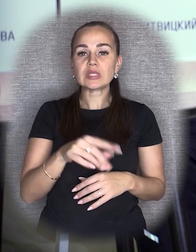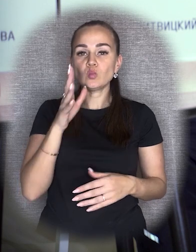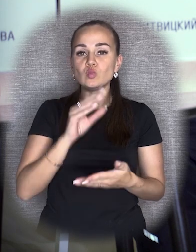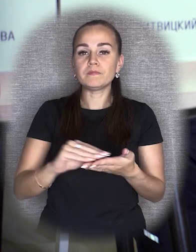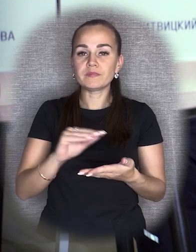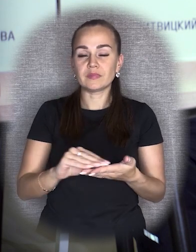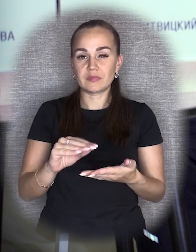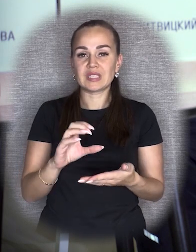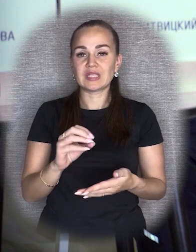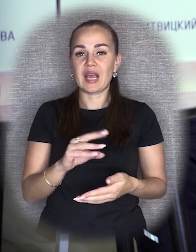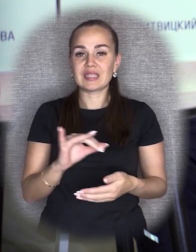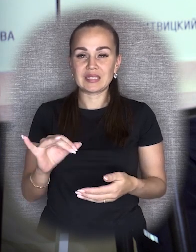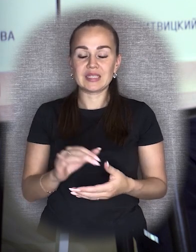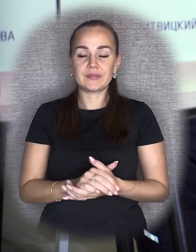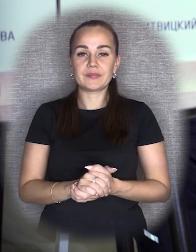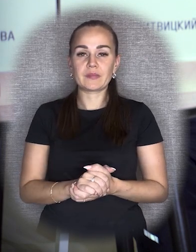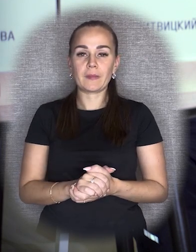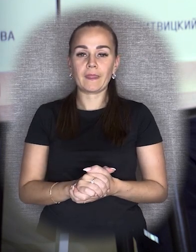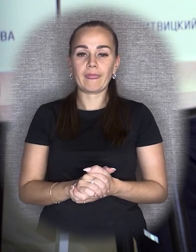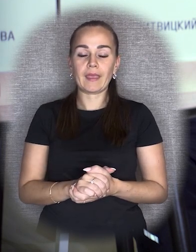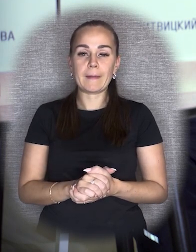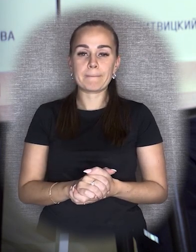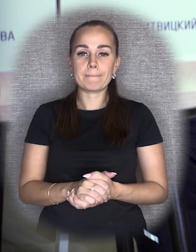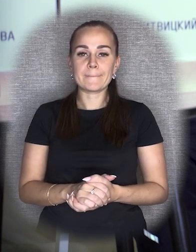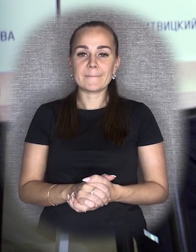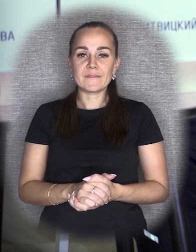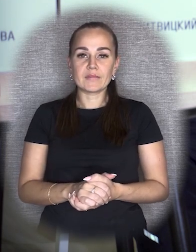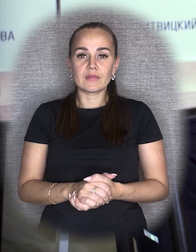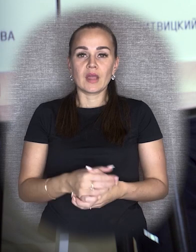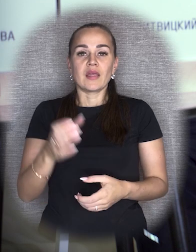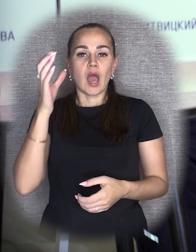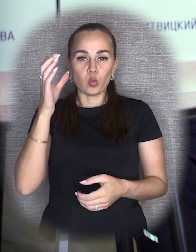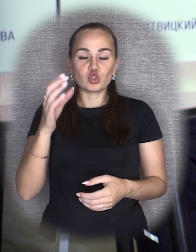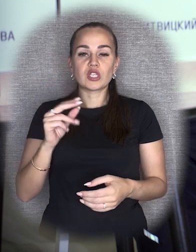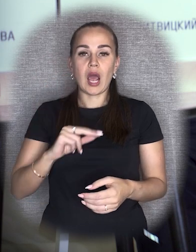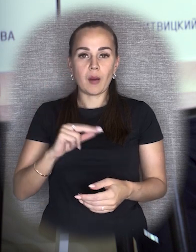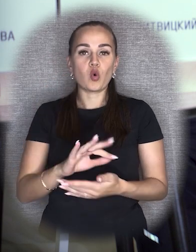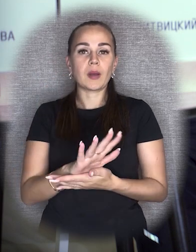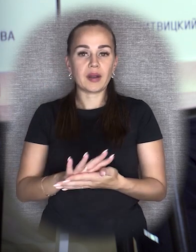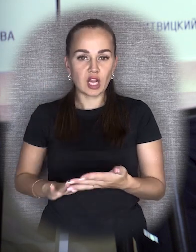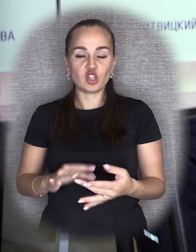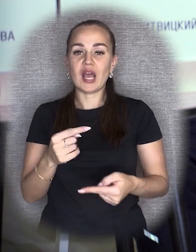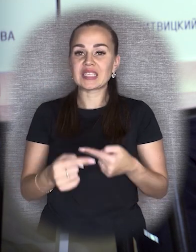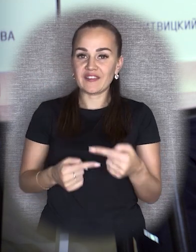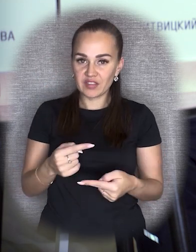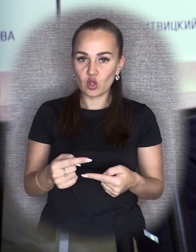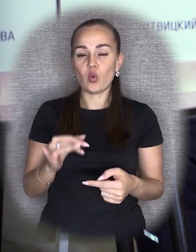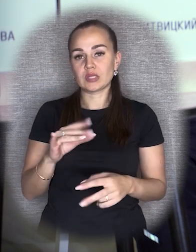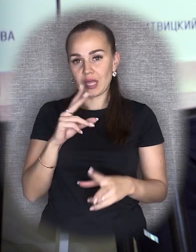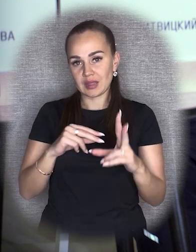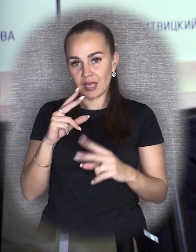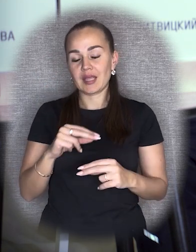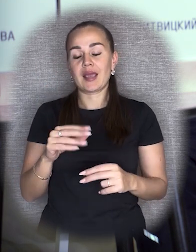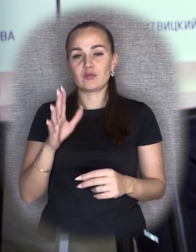Там будут размещены статьи. Это тоже к разговору о научной работе. Она продолжается, ведется в рамках этой выставки.